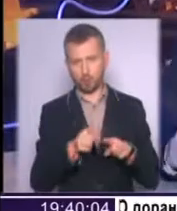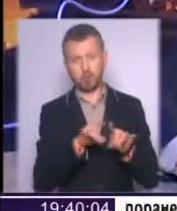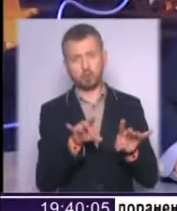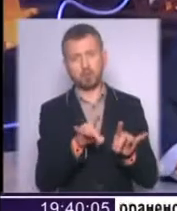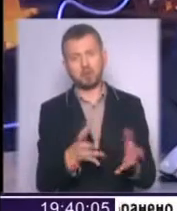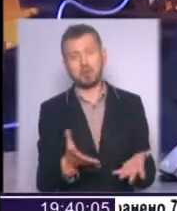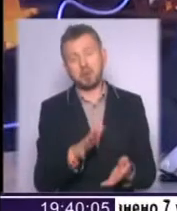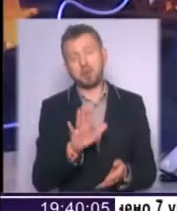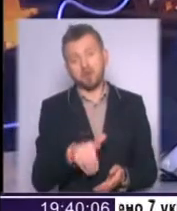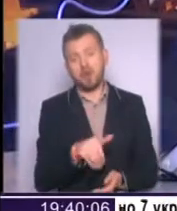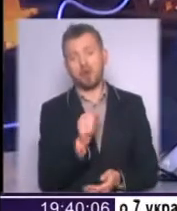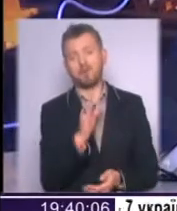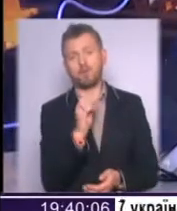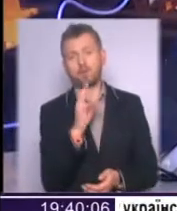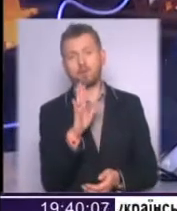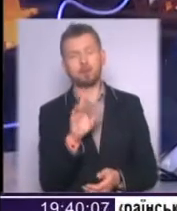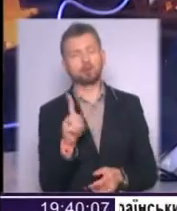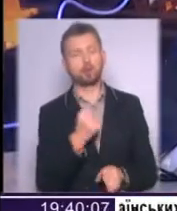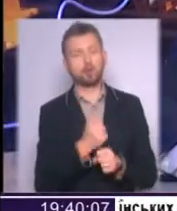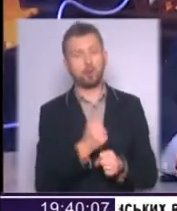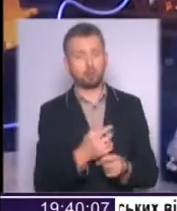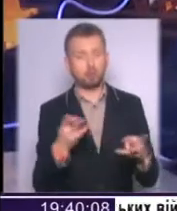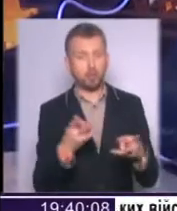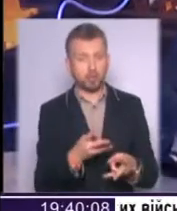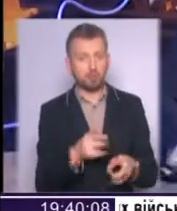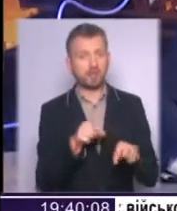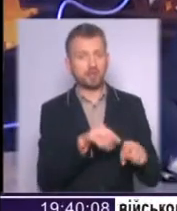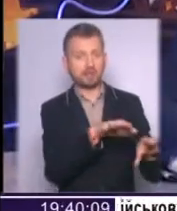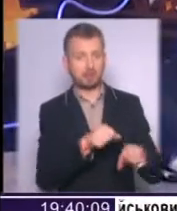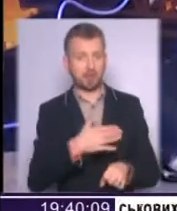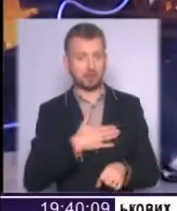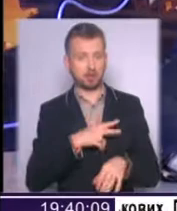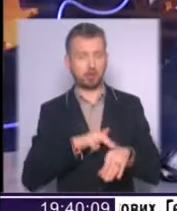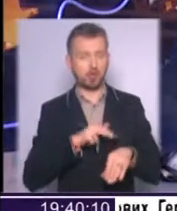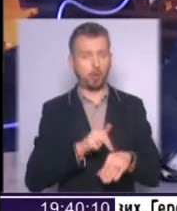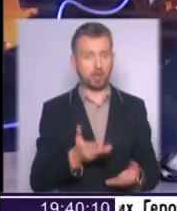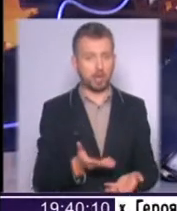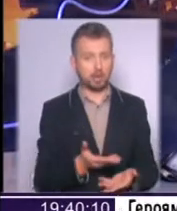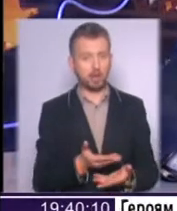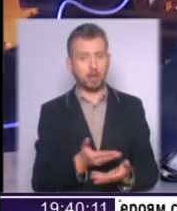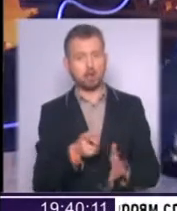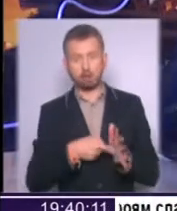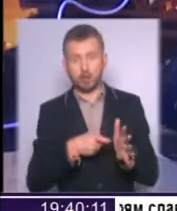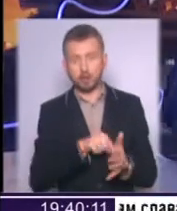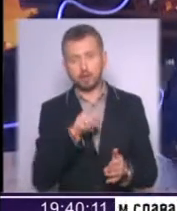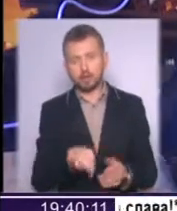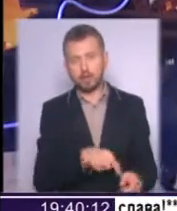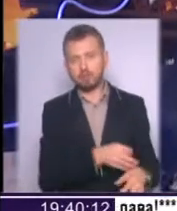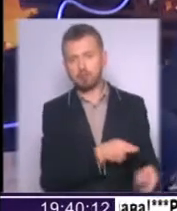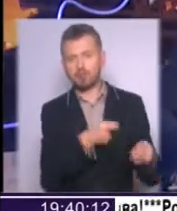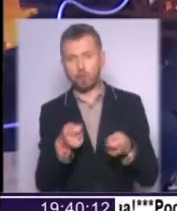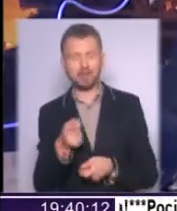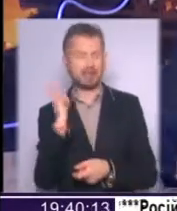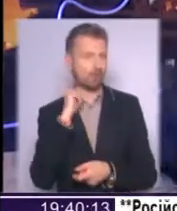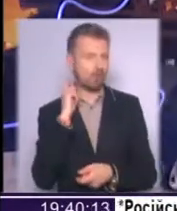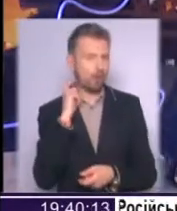нехай Аваков щось робить, тому що потрібно тут звідси забирати наших міліціонерів донецьких, сюди привозити там кіровоградських,